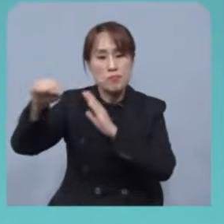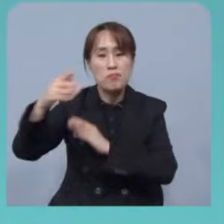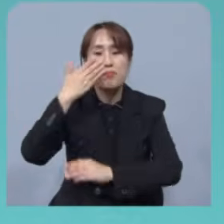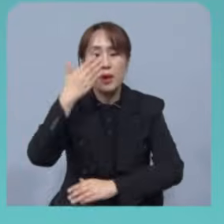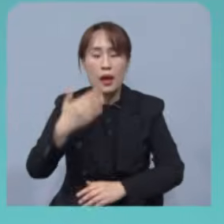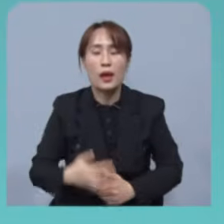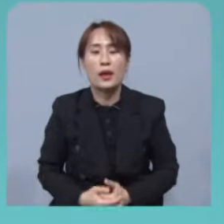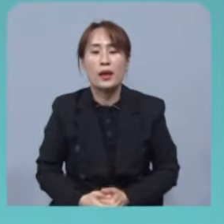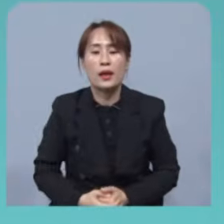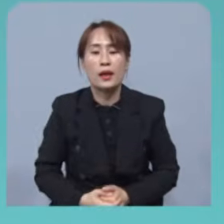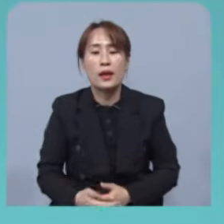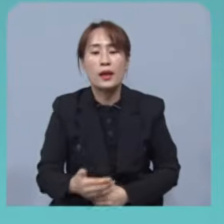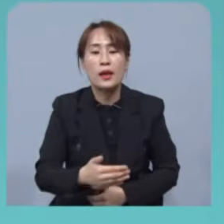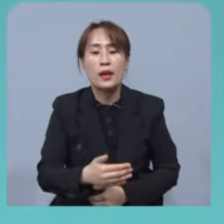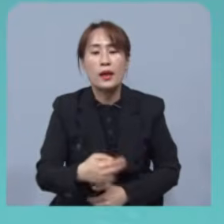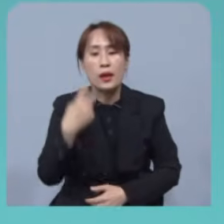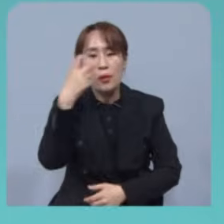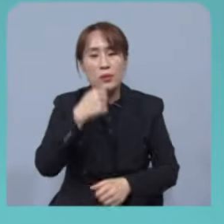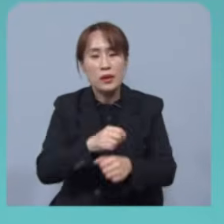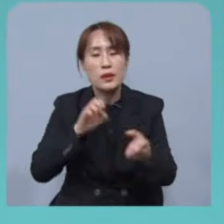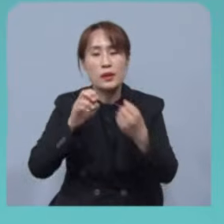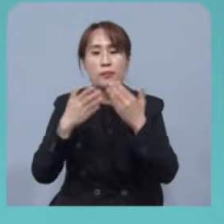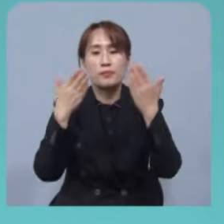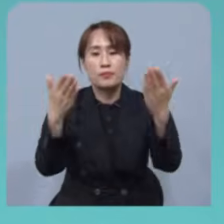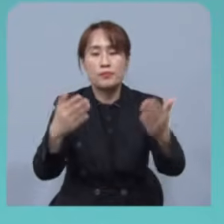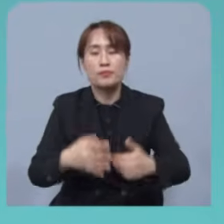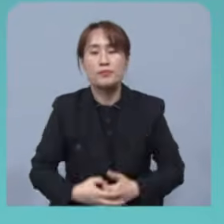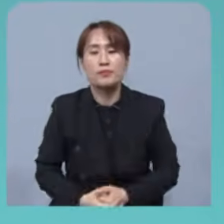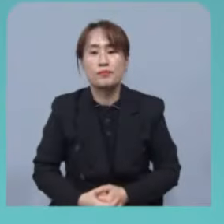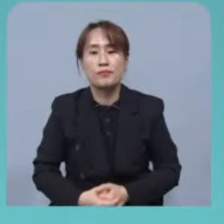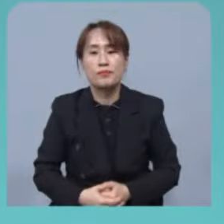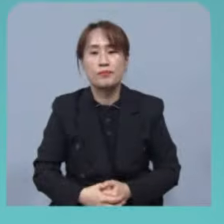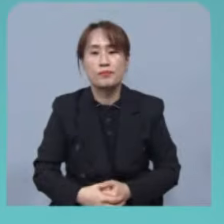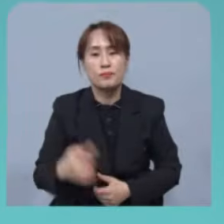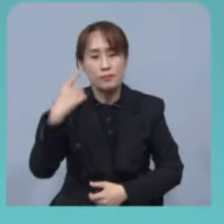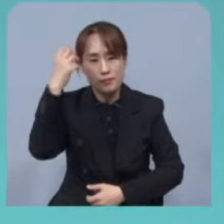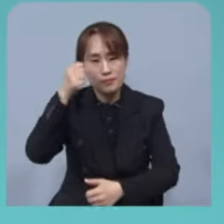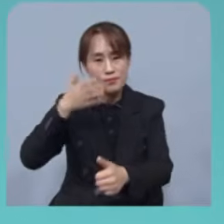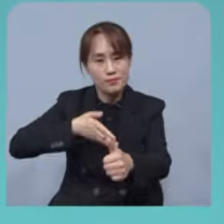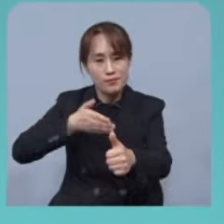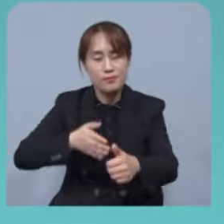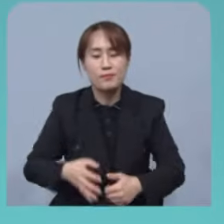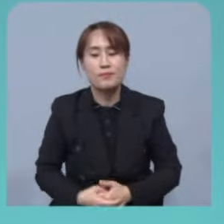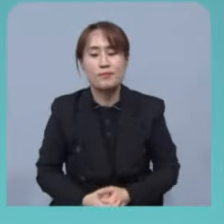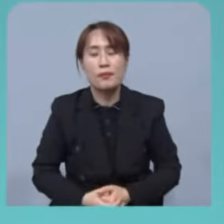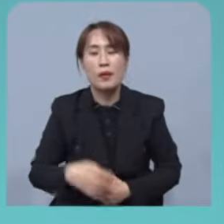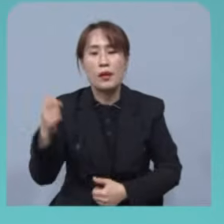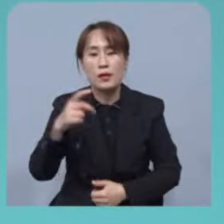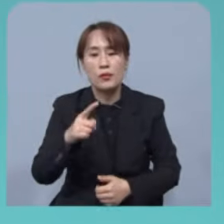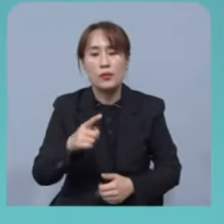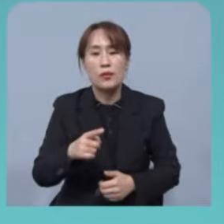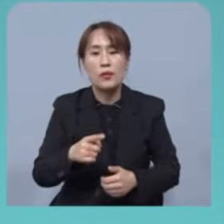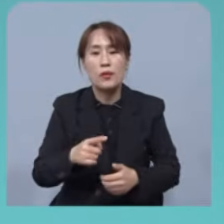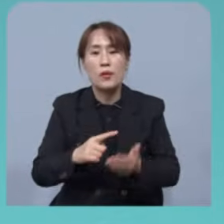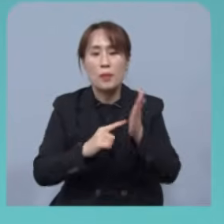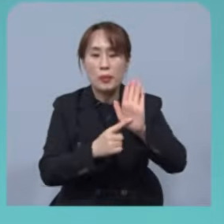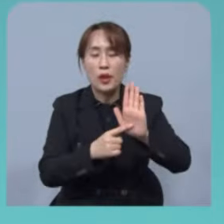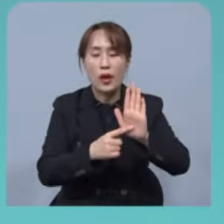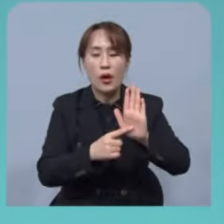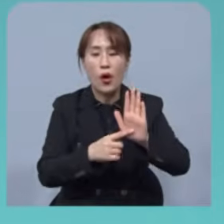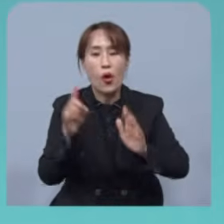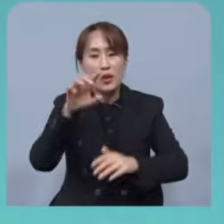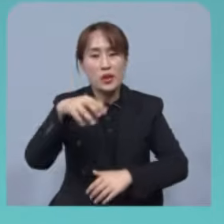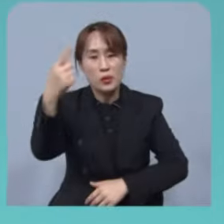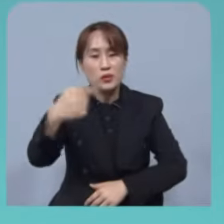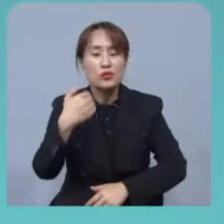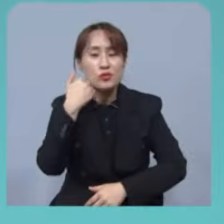수 있으니까요. 저희가 검토해서 답변 드릴 수 있도록 하니까 이 점 참고해 주시면 되겠습니다. 그리고 말씀 주실 때는 어디에서